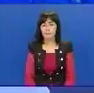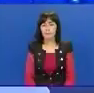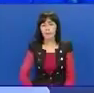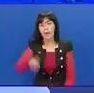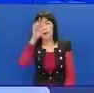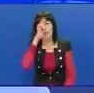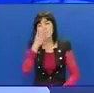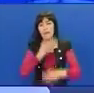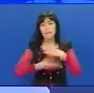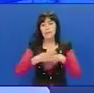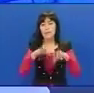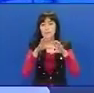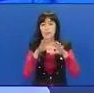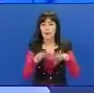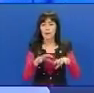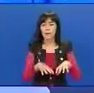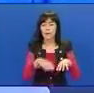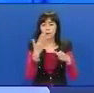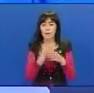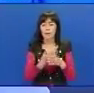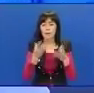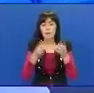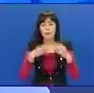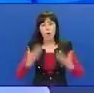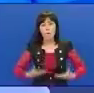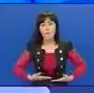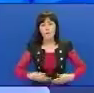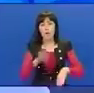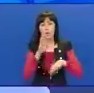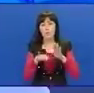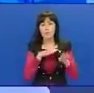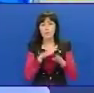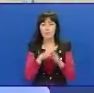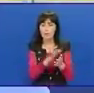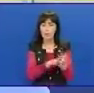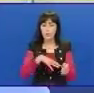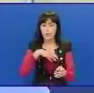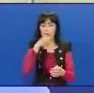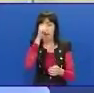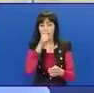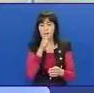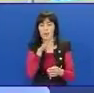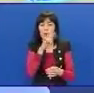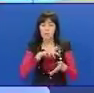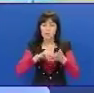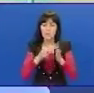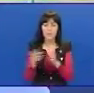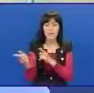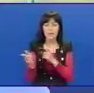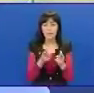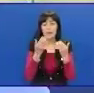Елімізде мүгедектердің құқықтарын қамтамасыз ету және өмір сапасын жақсарту бойынша ұзақ мерзімді іс-қимыл жоспары дайындалған